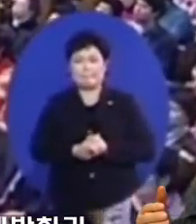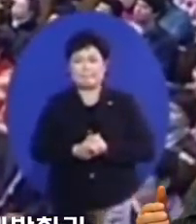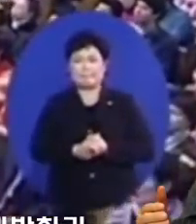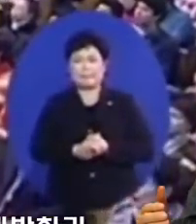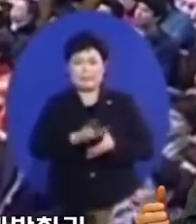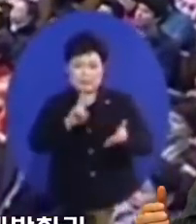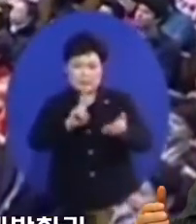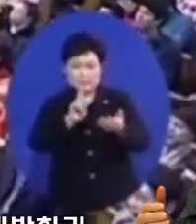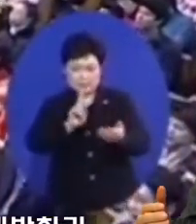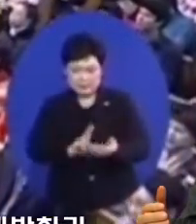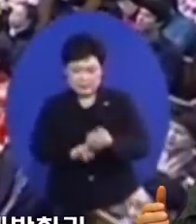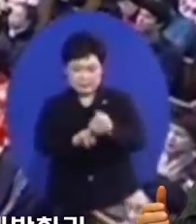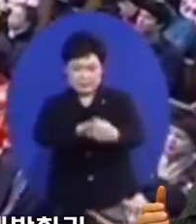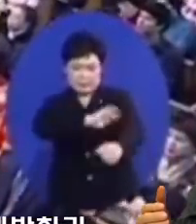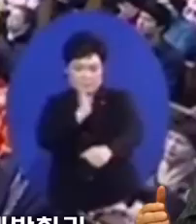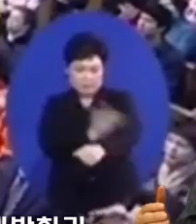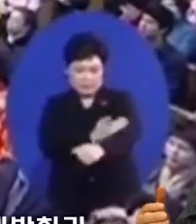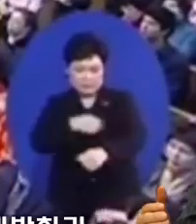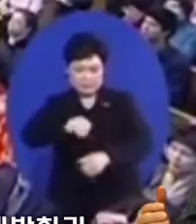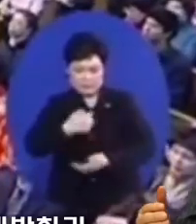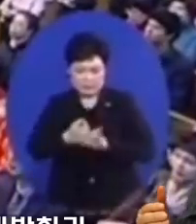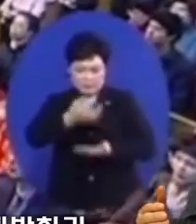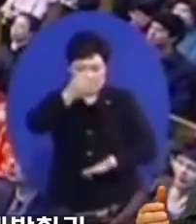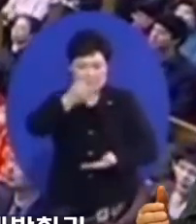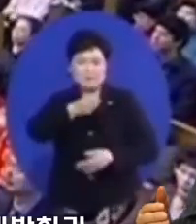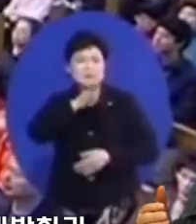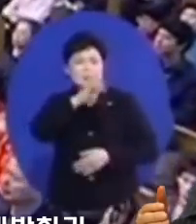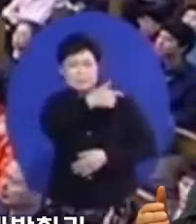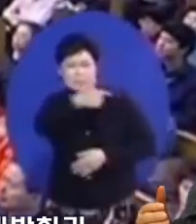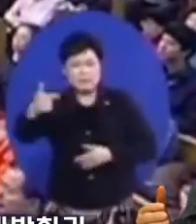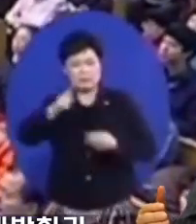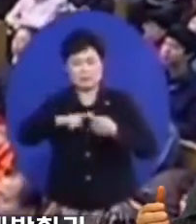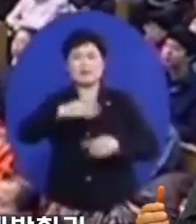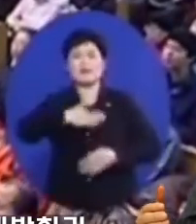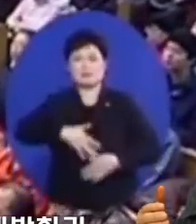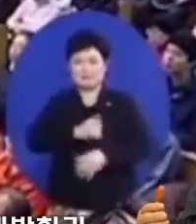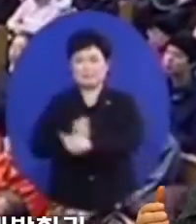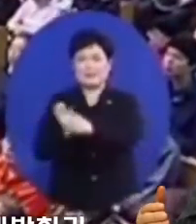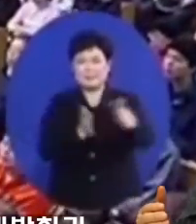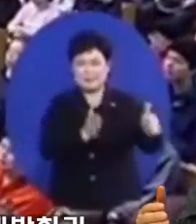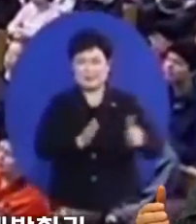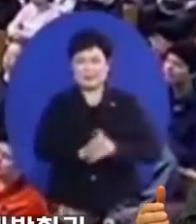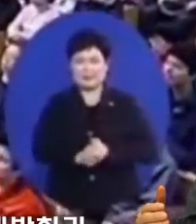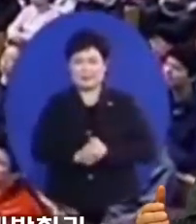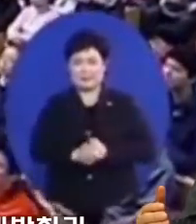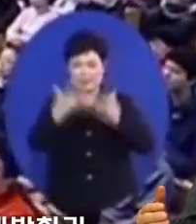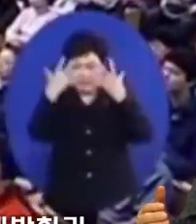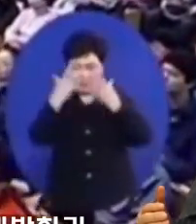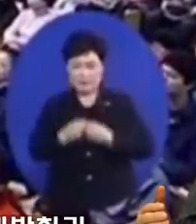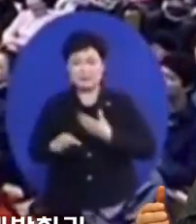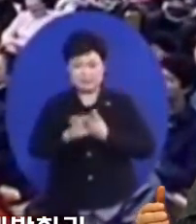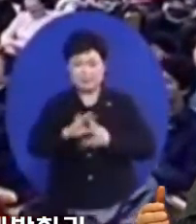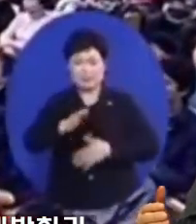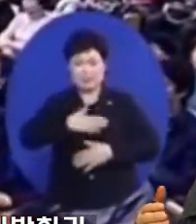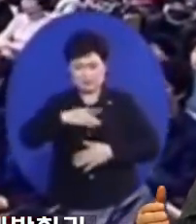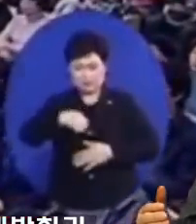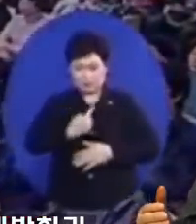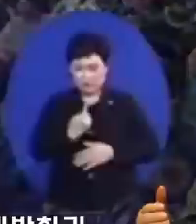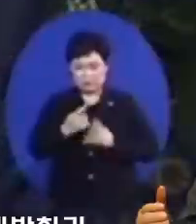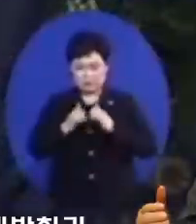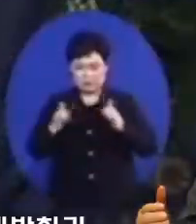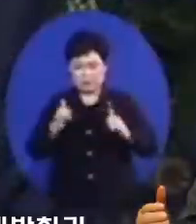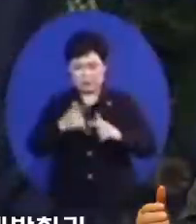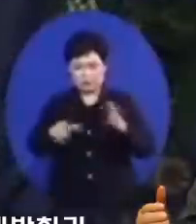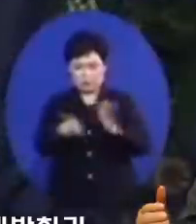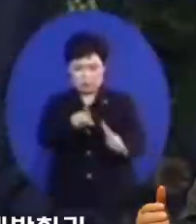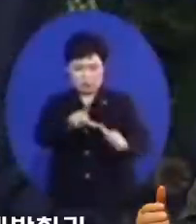잠재적인 자기의 가치가 굉장히 크다는 것을 알아야 되는 것입니다. 예를 들어 말하면 저는 저 한 사람 예수 믿고 구원 받았을